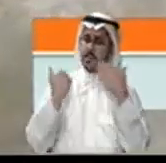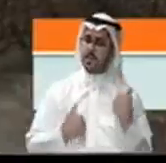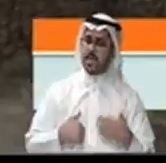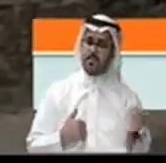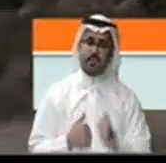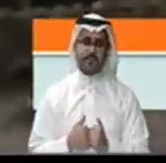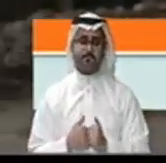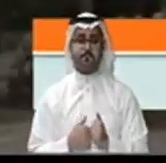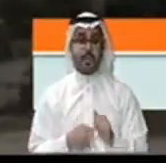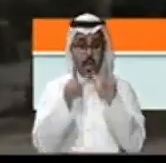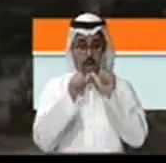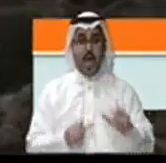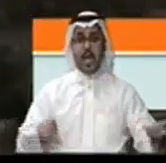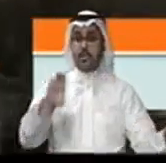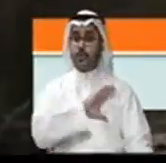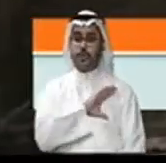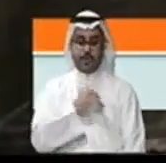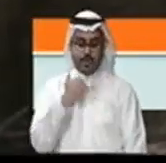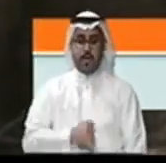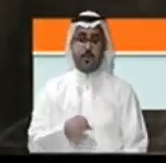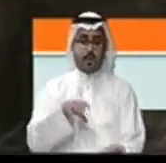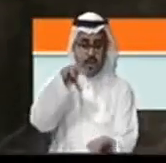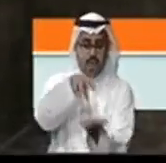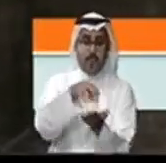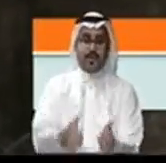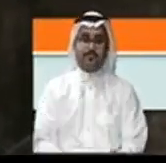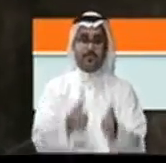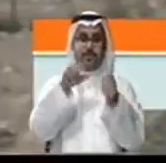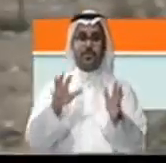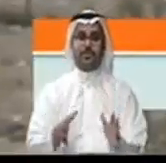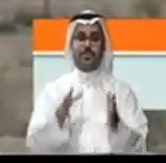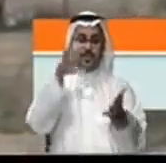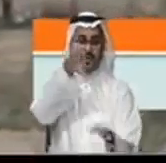أعلنت قوات الجيش اليمني تحرير مواقع عسكرية جديدة